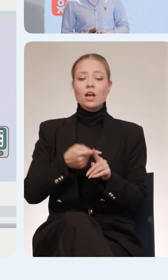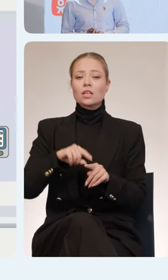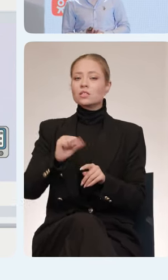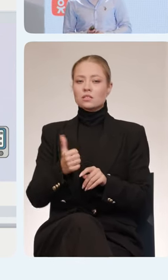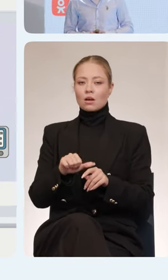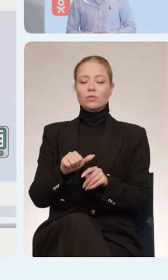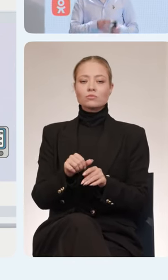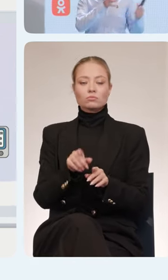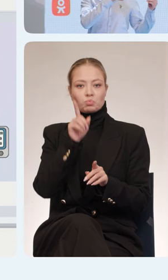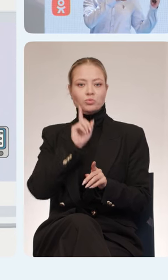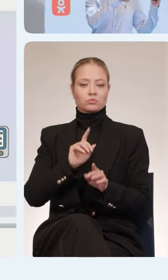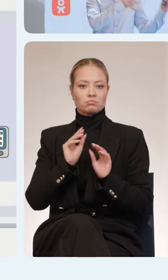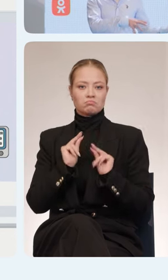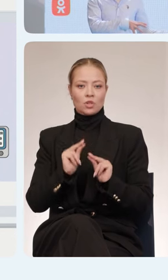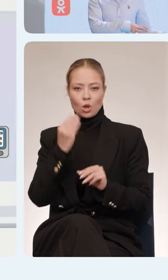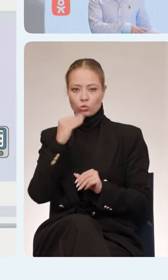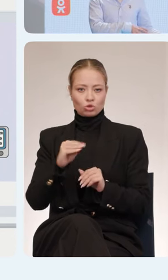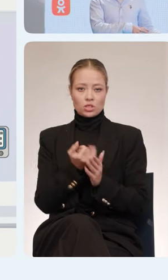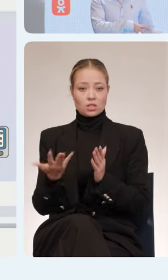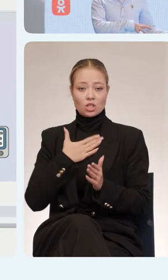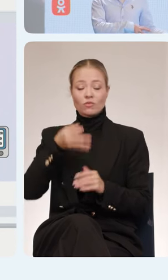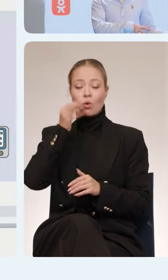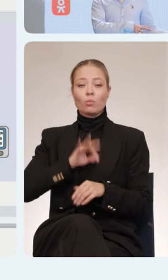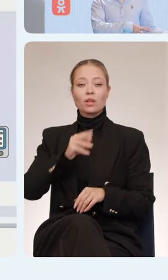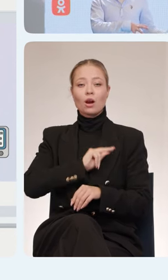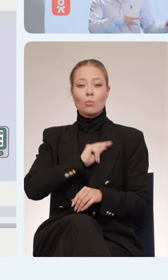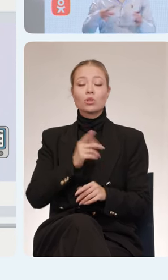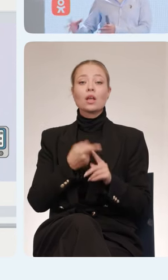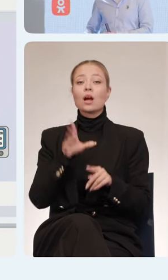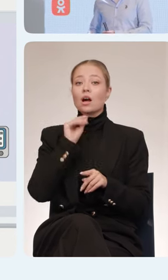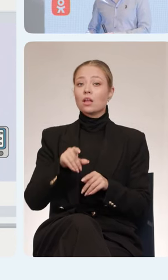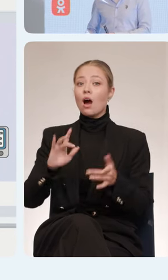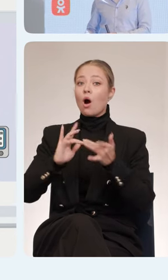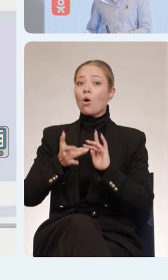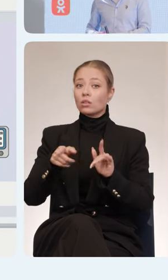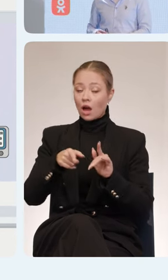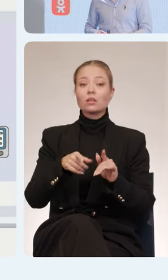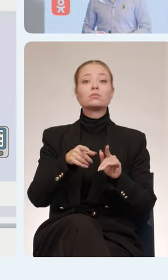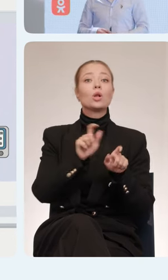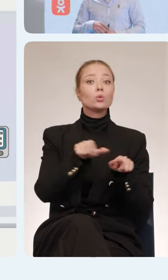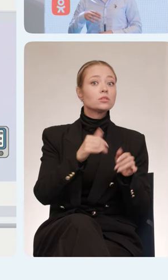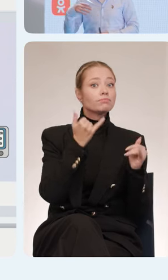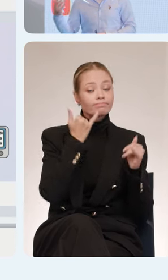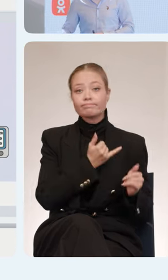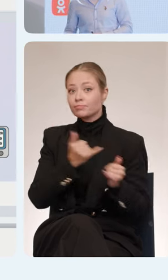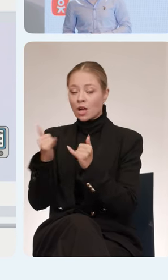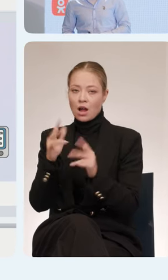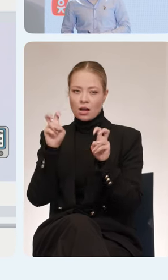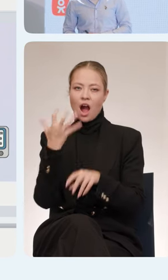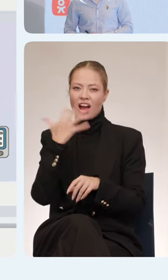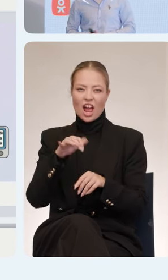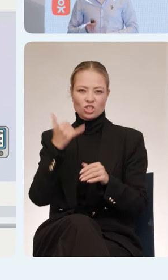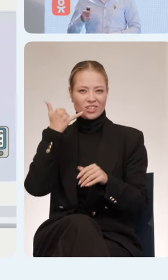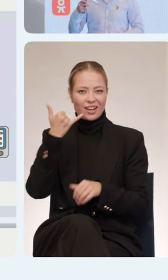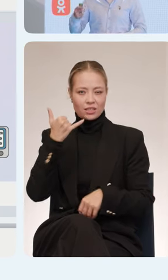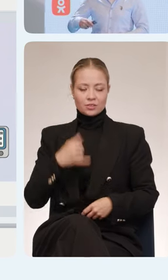опыту работает, это когда из онлайна люди конвертируются в обращение на горячую линию. У нас было несколько таких проектов,